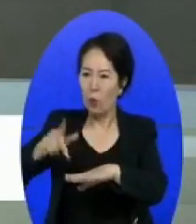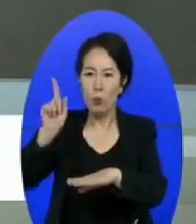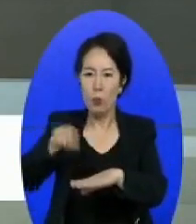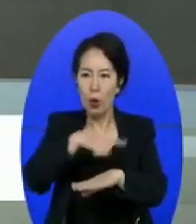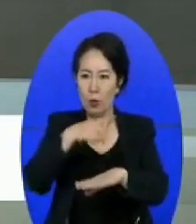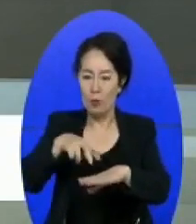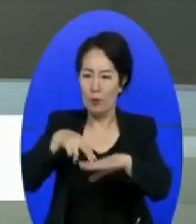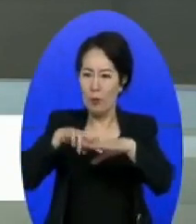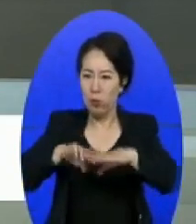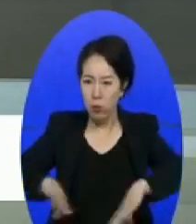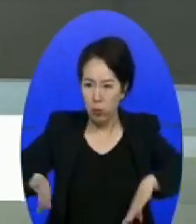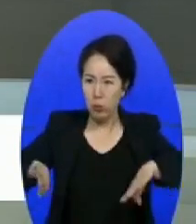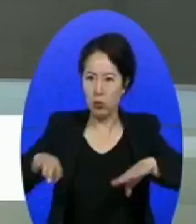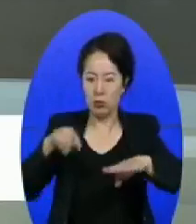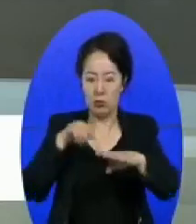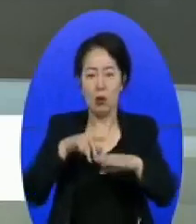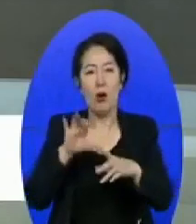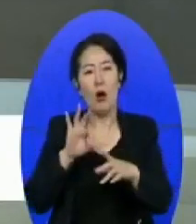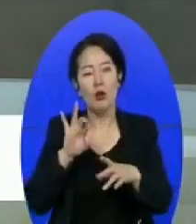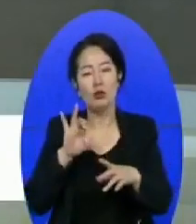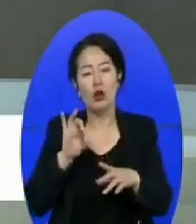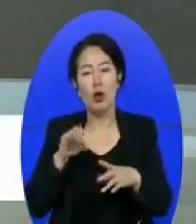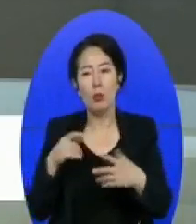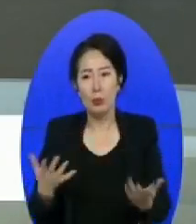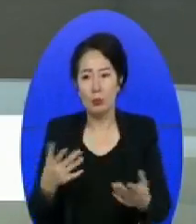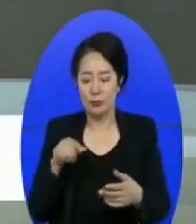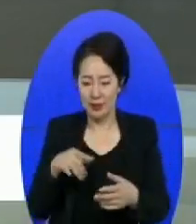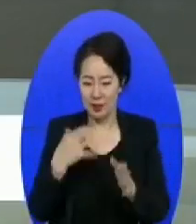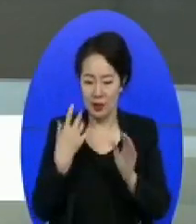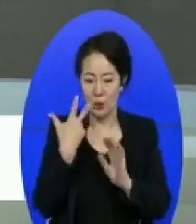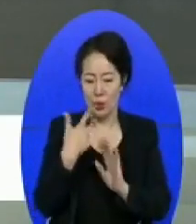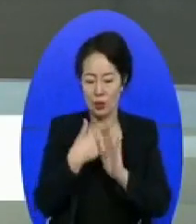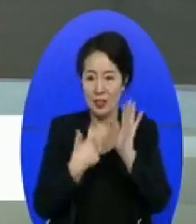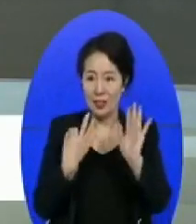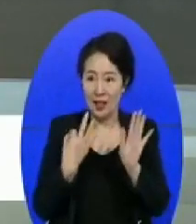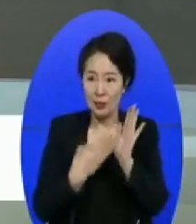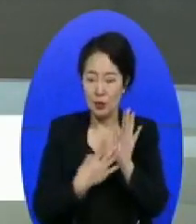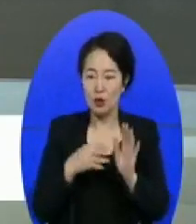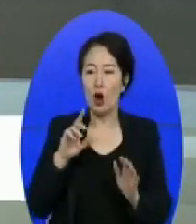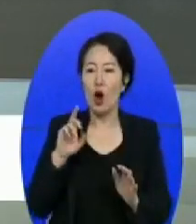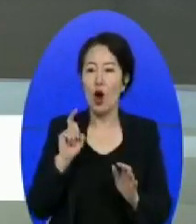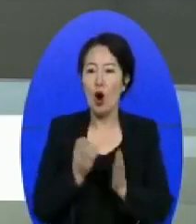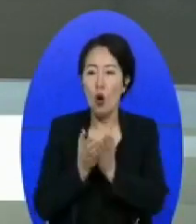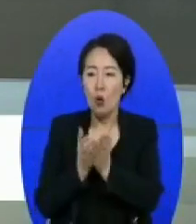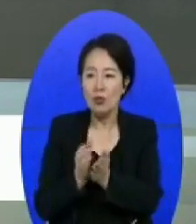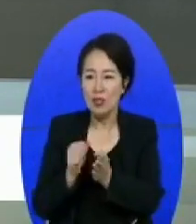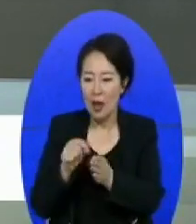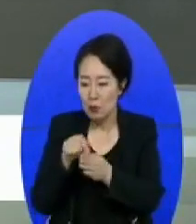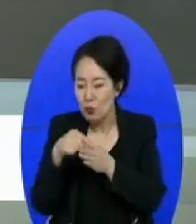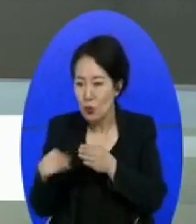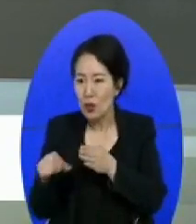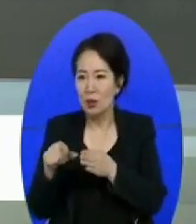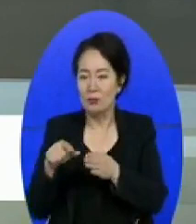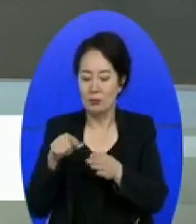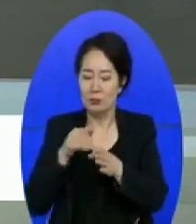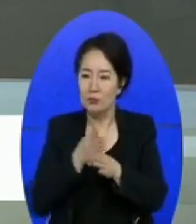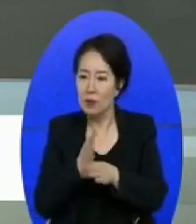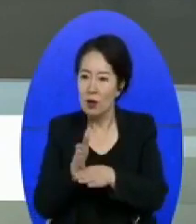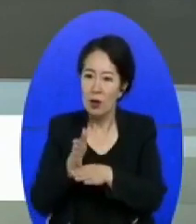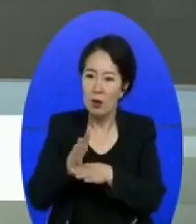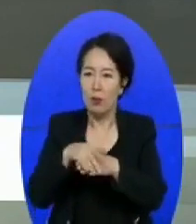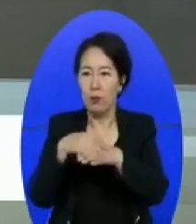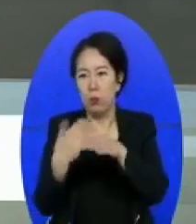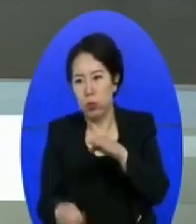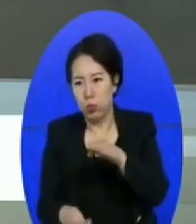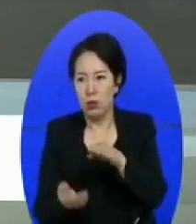осолдсон тохиолдлуудаас гарсан. Тухайлбал энэ сарын 8-ны өдөр Хөвсгөл аймгийн Ханх сумаас Эрэнчин Лүмб сумын чиглэлд Хөвсгөл нуурыг гаталж байхдаа